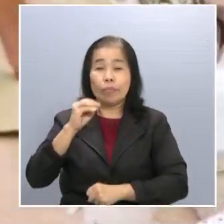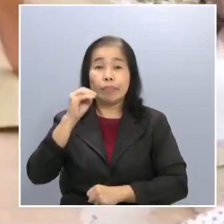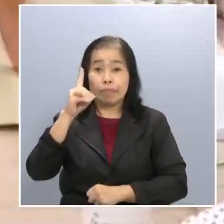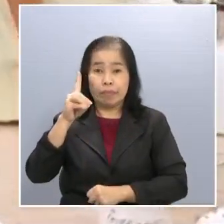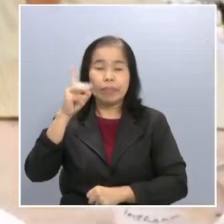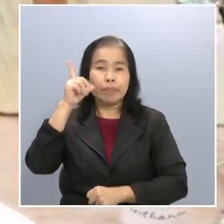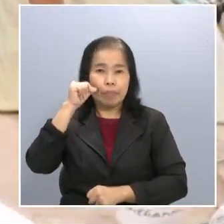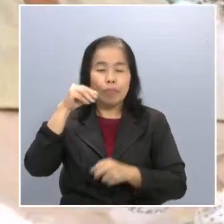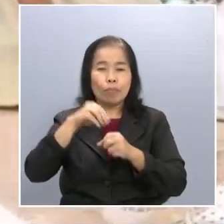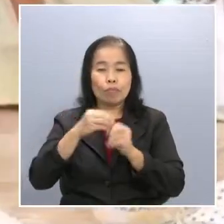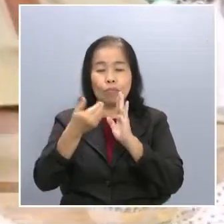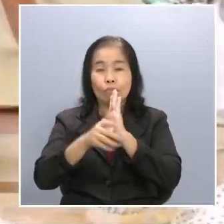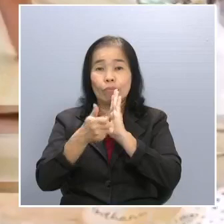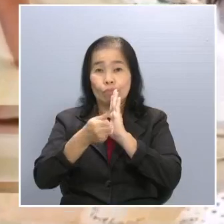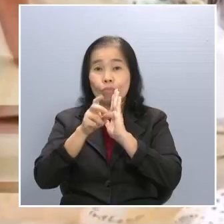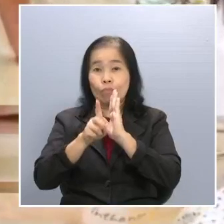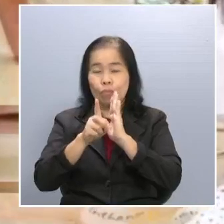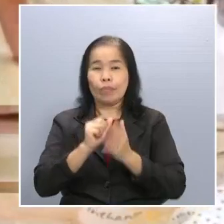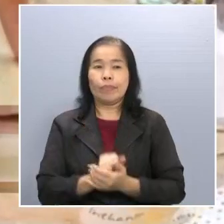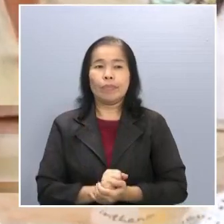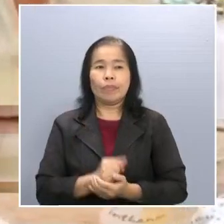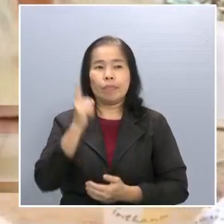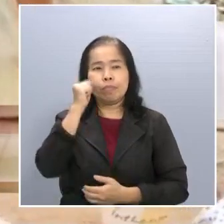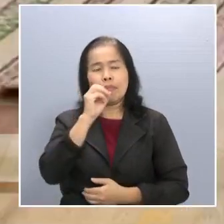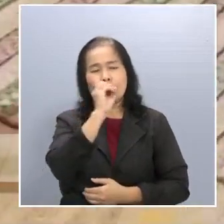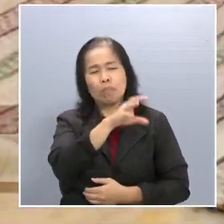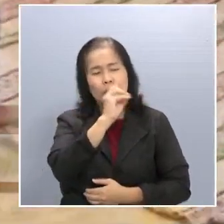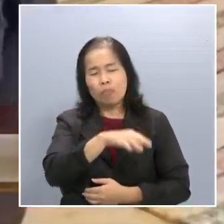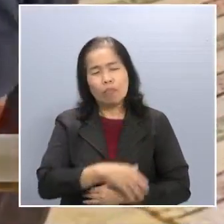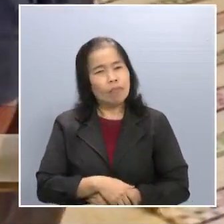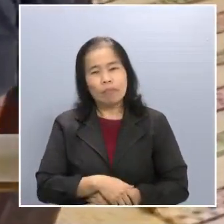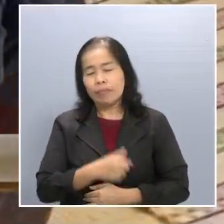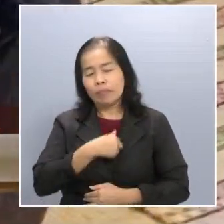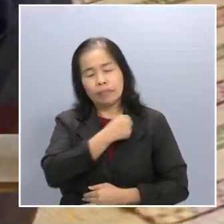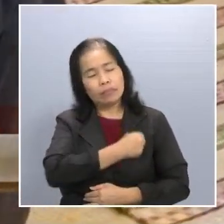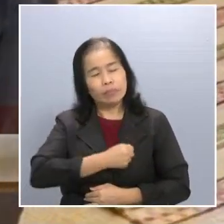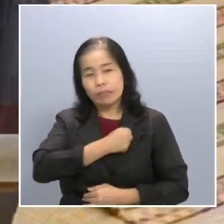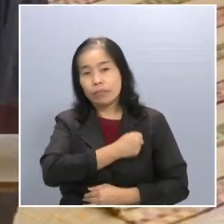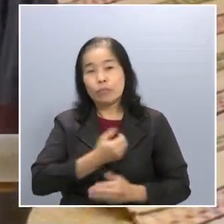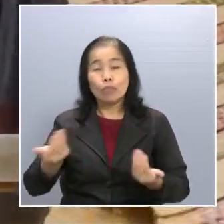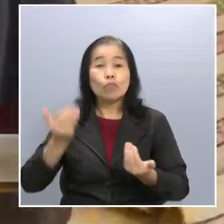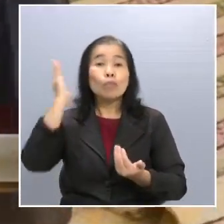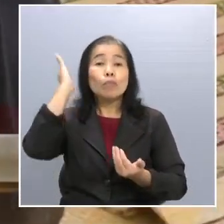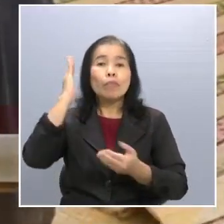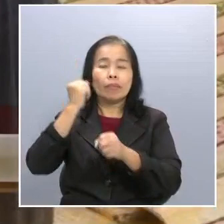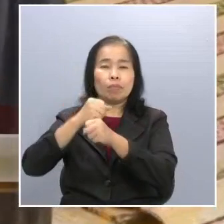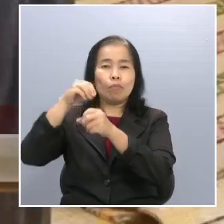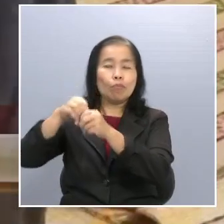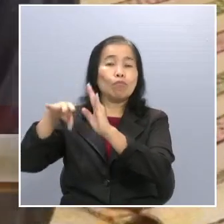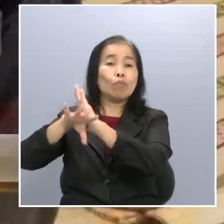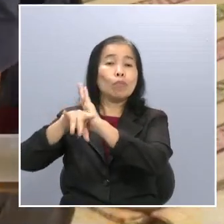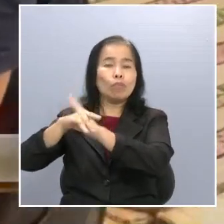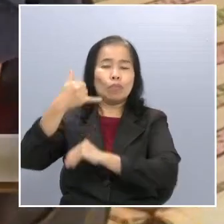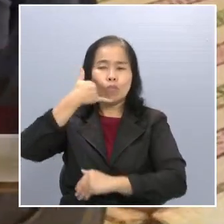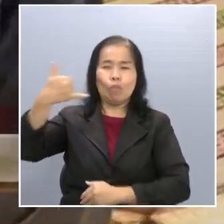มาอยู่ที่อำเภอเพ็ญอุดร นะคุณแม่ท่านนี้บอกทุกข์ใจเหลือเกินลูกชายทำงานอยู่ชลบุรีโทรศัพท์มาบ